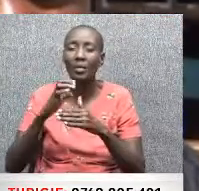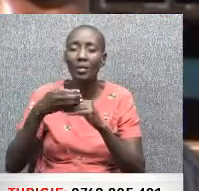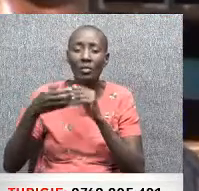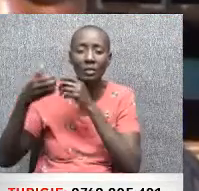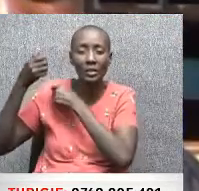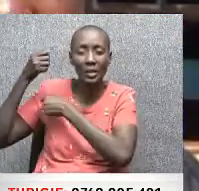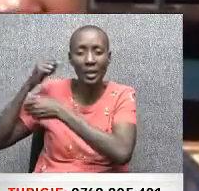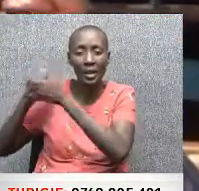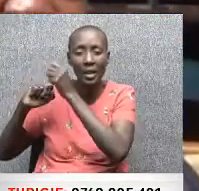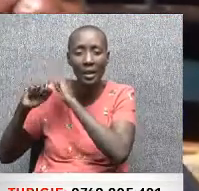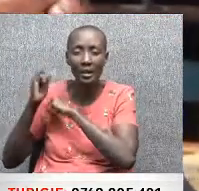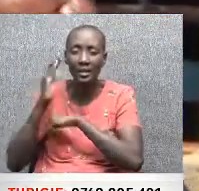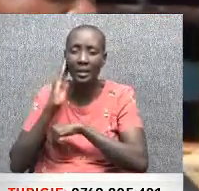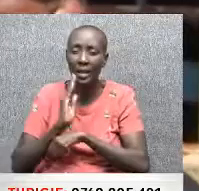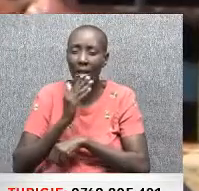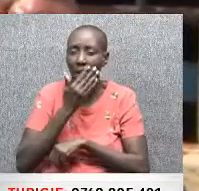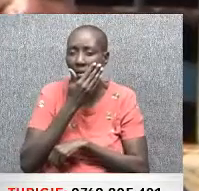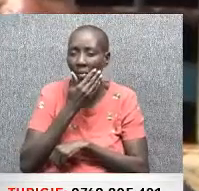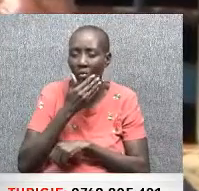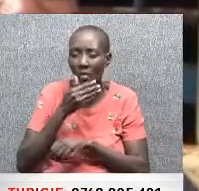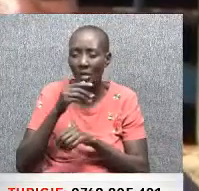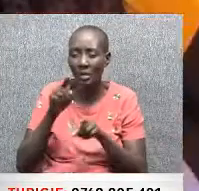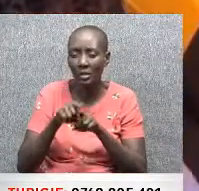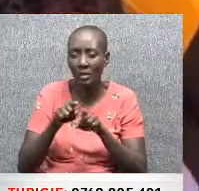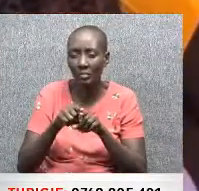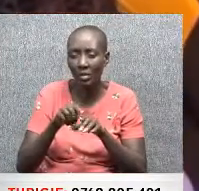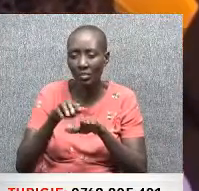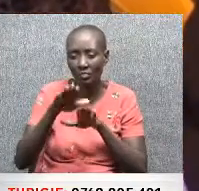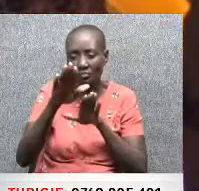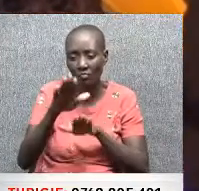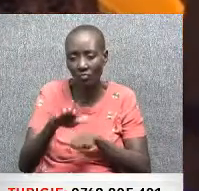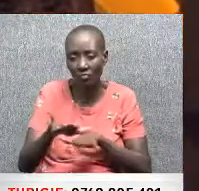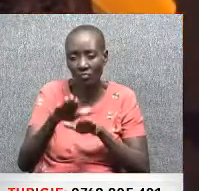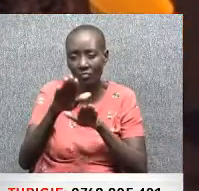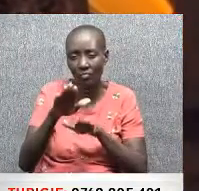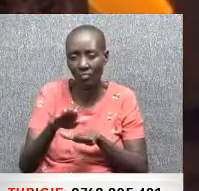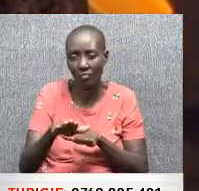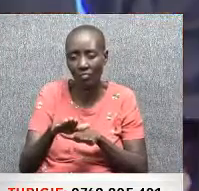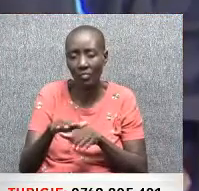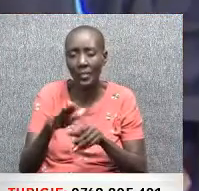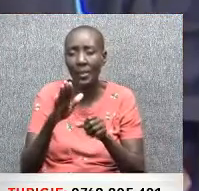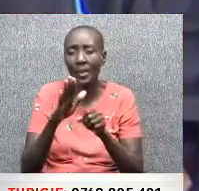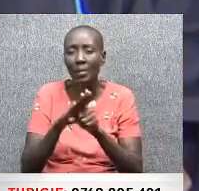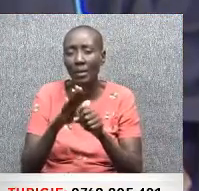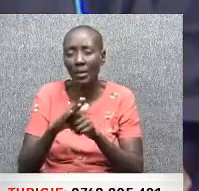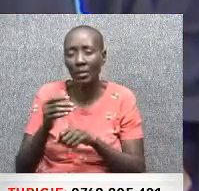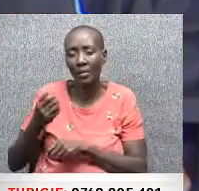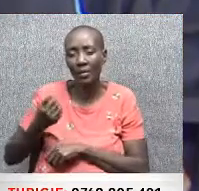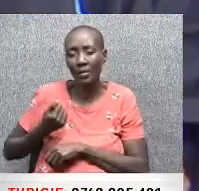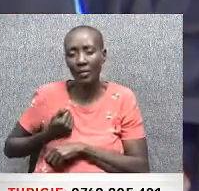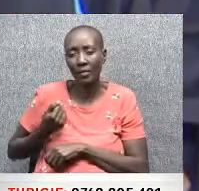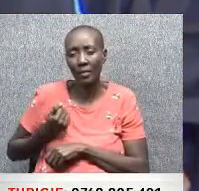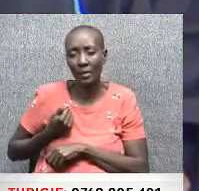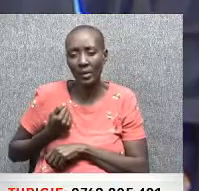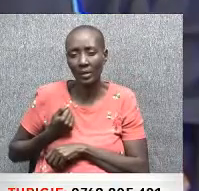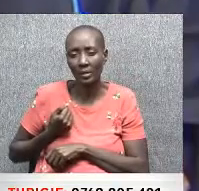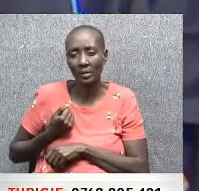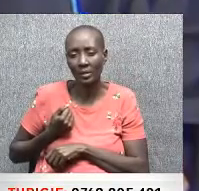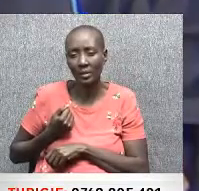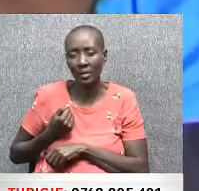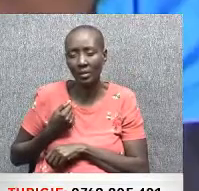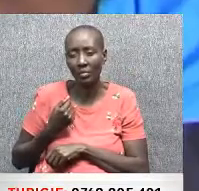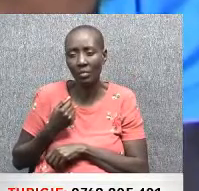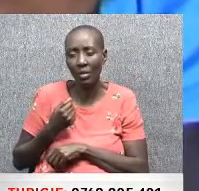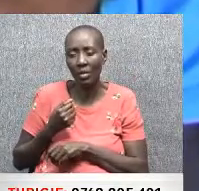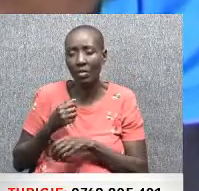beauty, fashion and design and handicraft course. Wengi wa wasichana hawa ni wale waliotelekezwa na